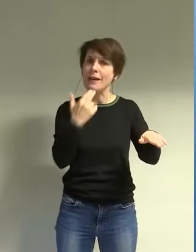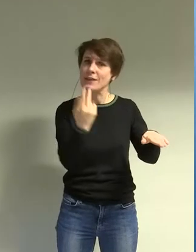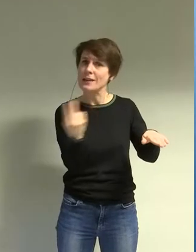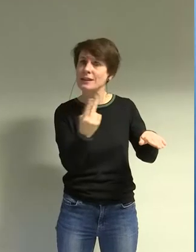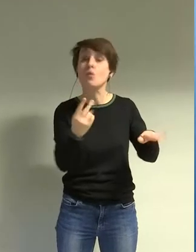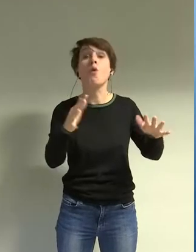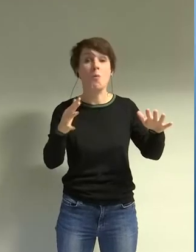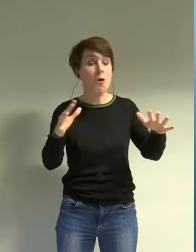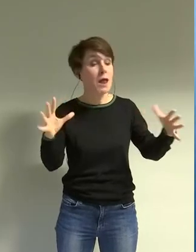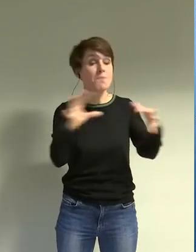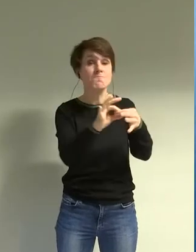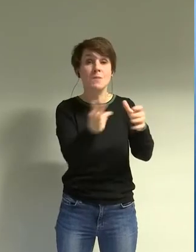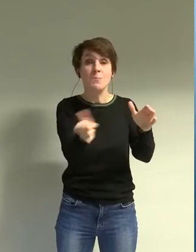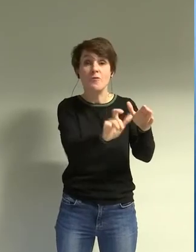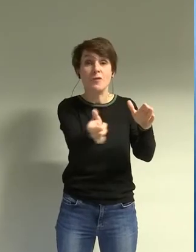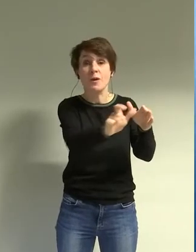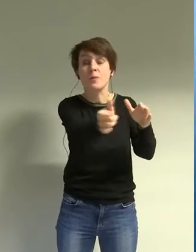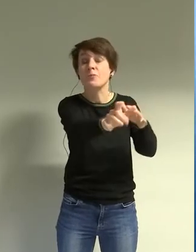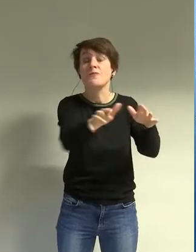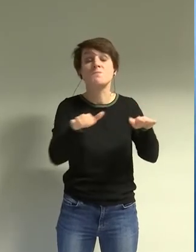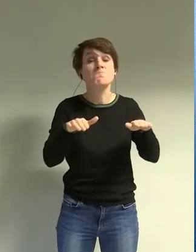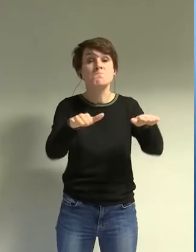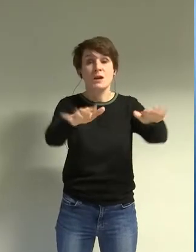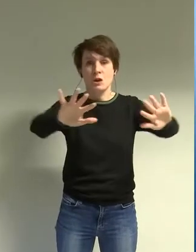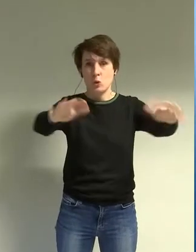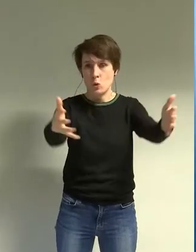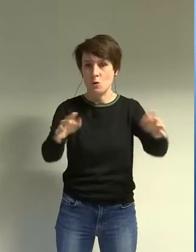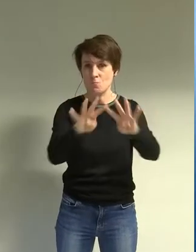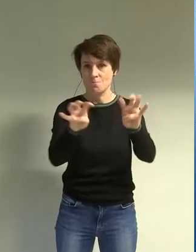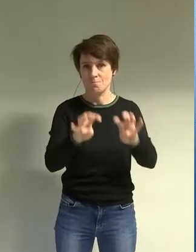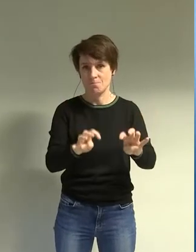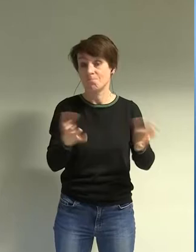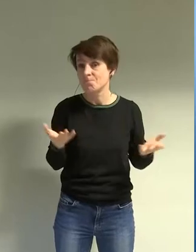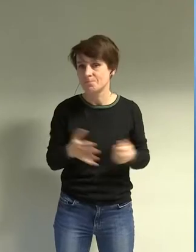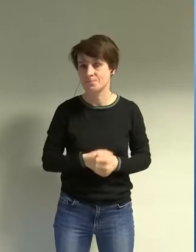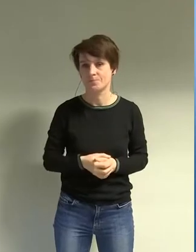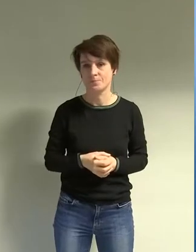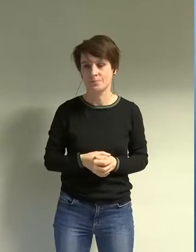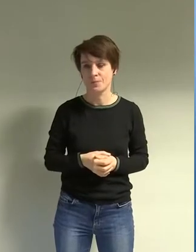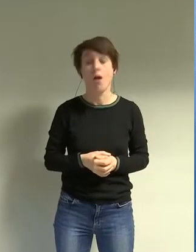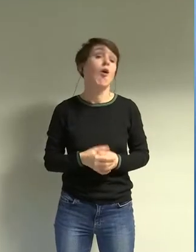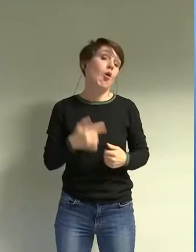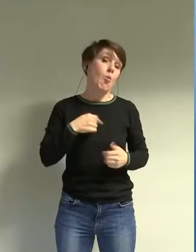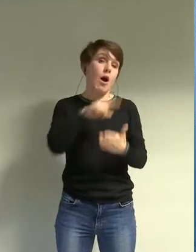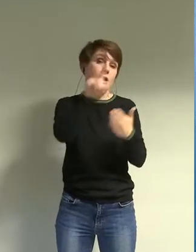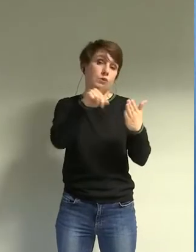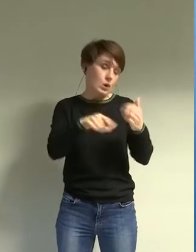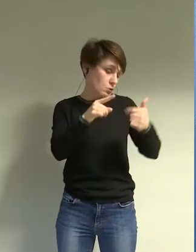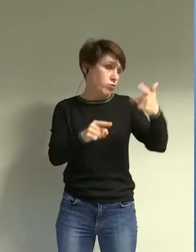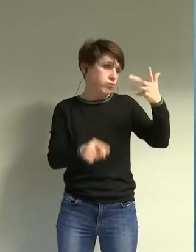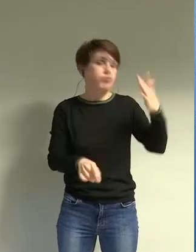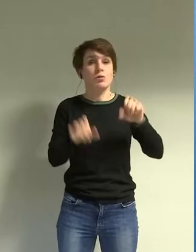réconciliation et l'harmonisation des politiques publiques annoncées dans la débine la délibération proposée la liste des questions est longue je vais m'arrêter là